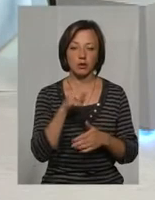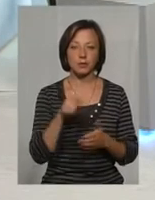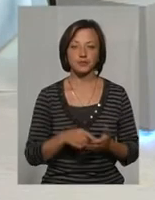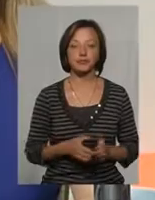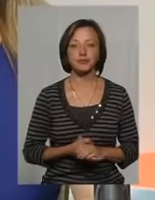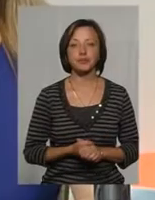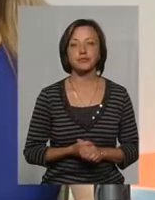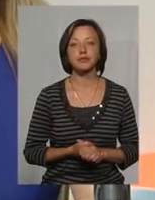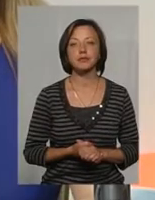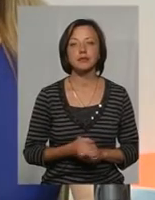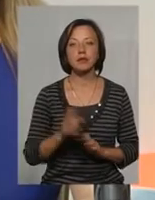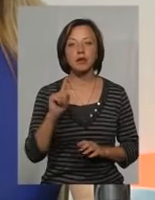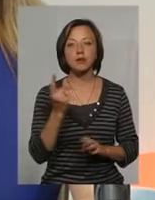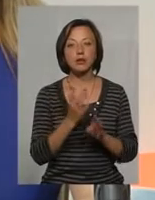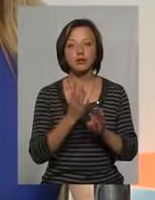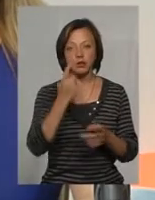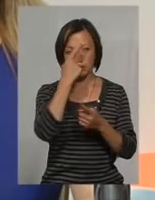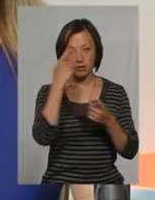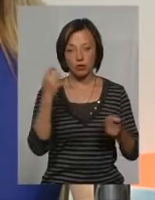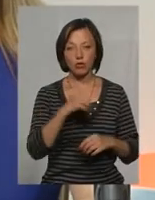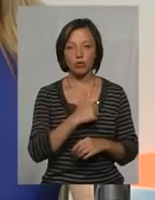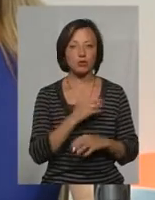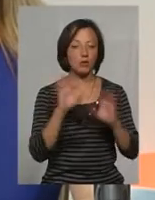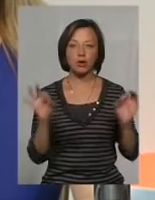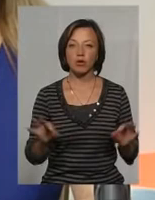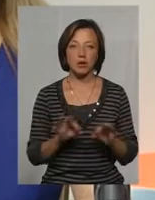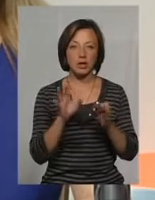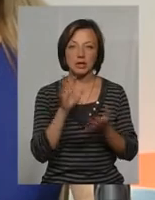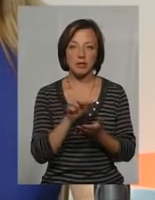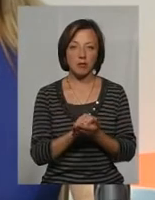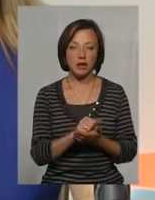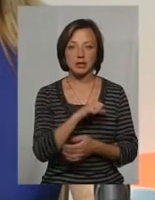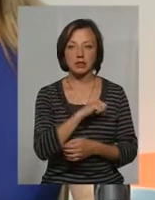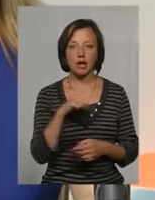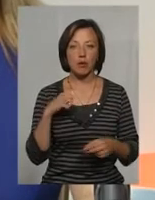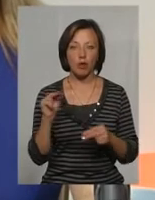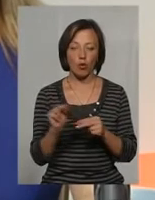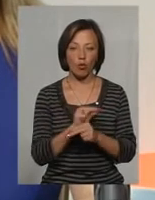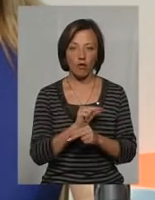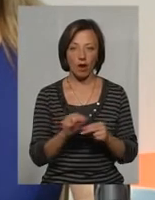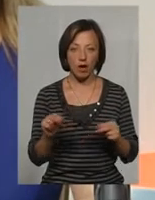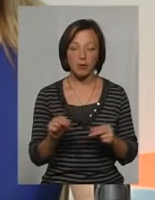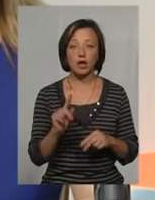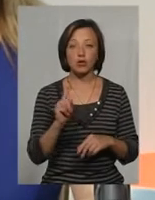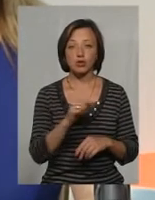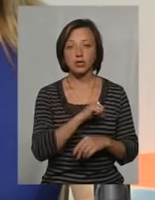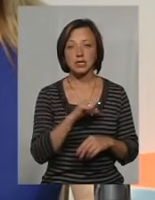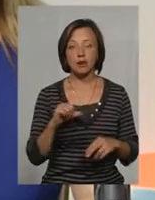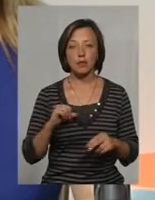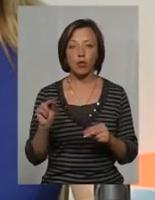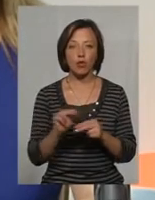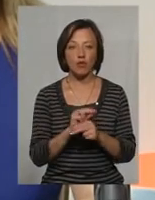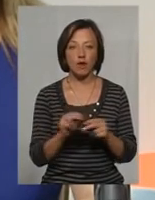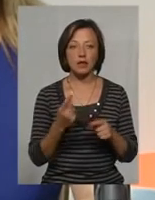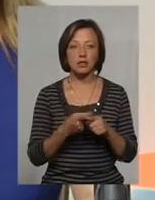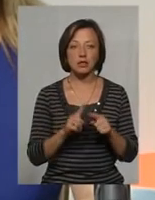Ну, в першу чергу я хочу наголосити на тому, щоб ні в коєму разі не займатися самолікуванням, тому що самолікування –